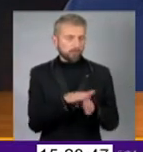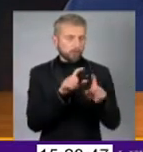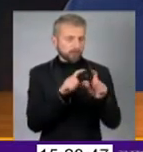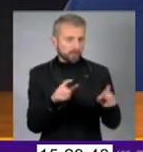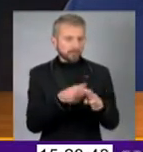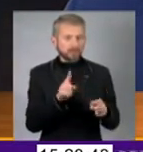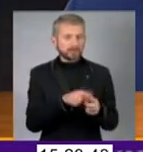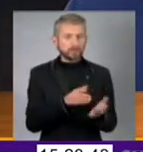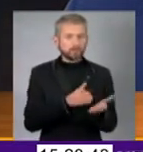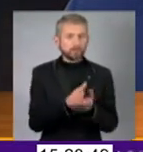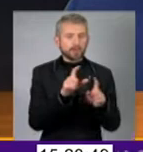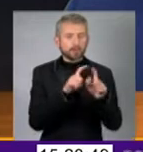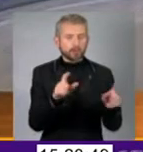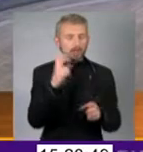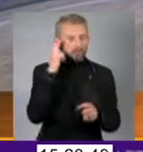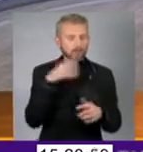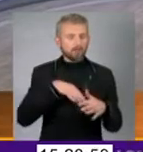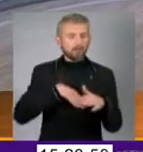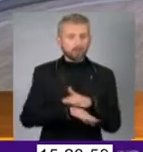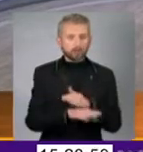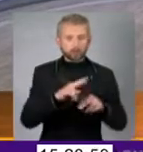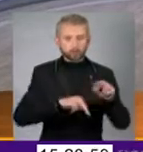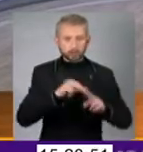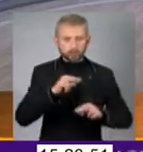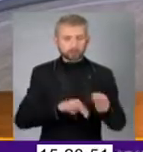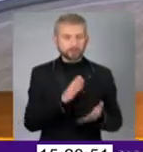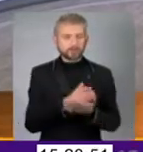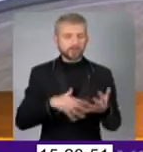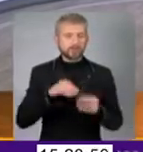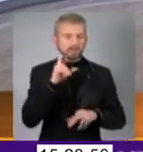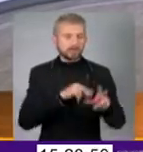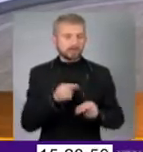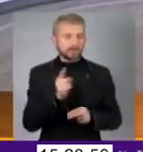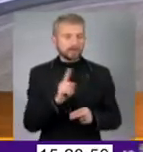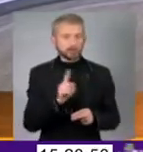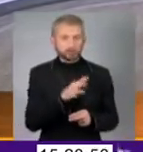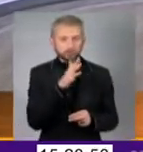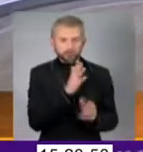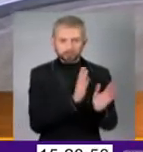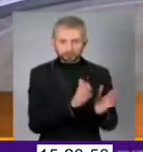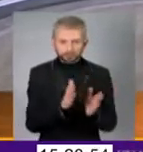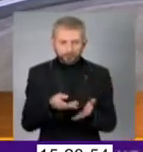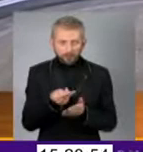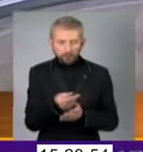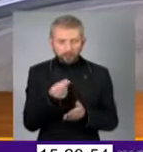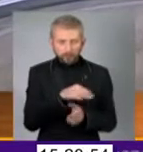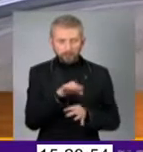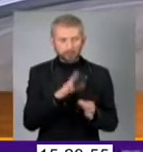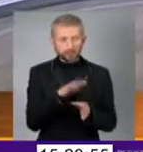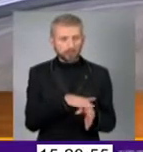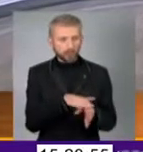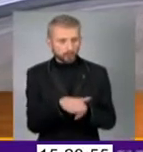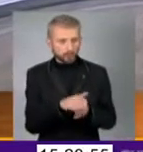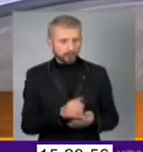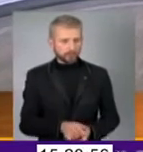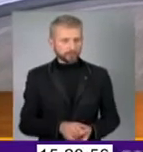Це профільна компанія «Київметробуд». І є всі надії на те, що при ритмічному фінансуванні цей проєкт буде реалізовано.